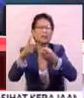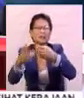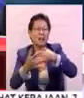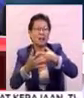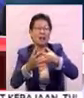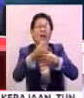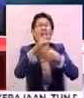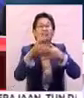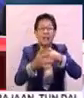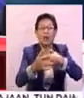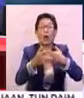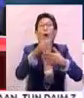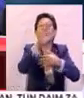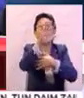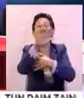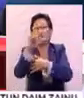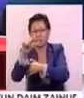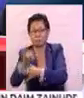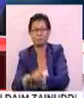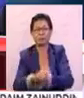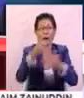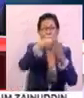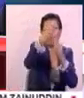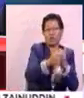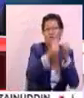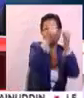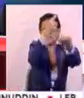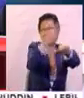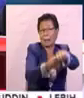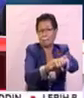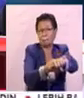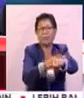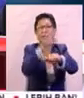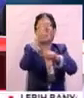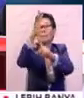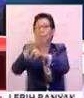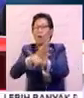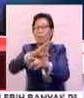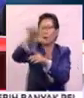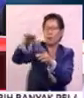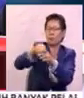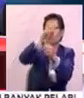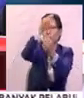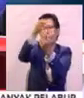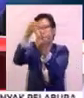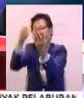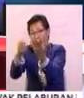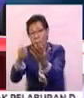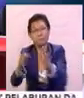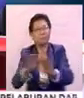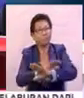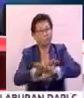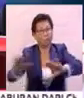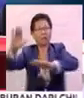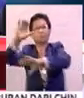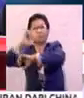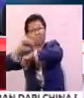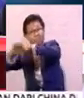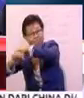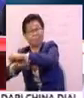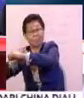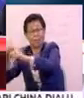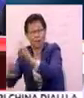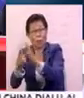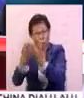kelima, 5G. Jelas beliau, projek perintis selama 6 bulan meliputi semua aspek, bukan hanya infrastruktur